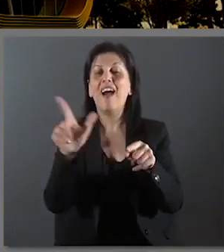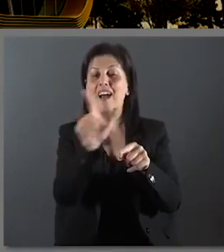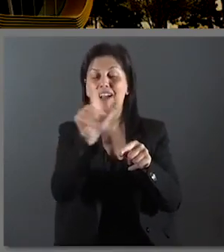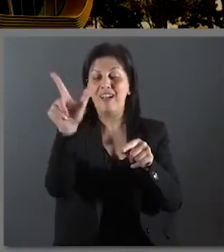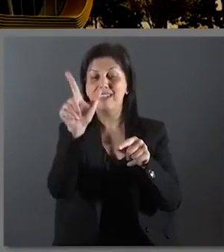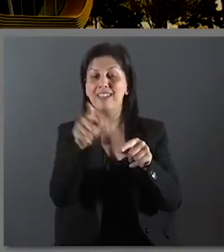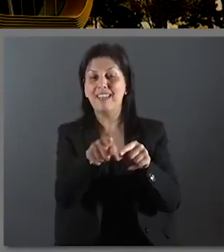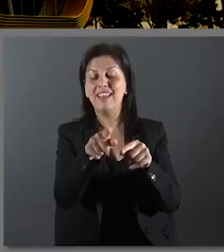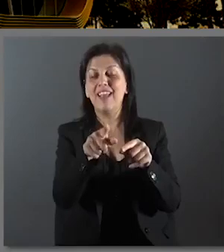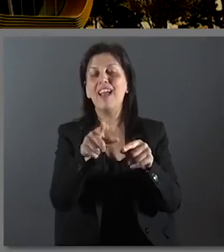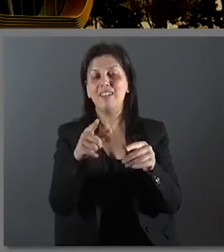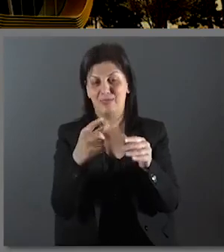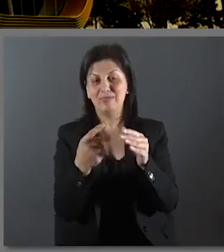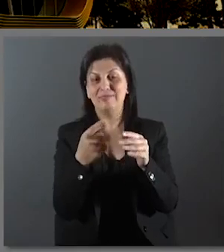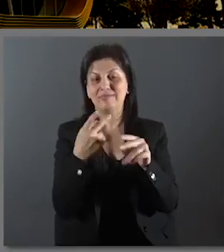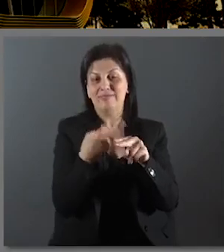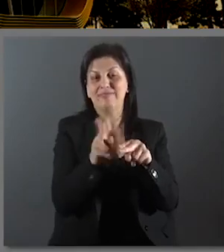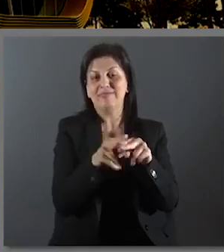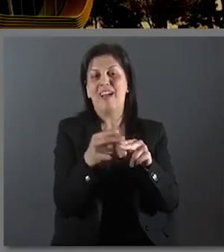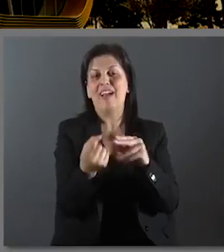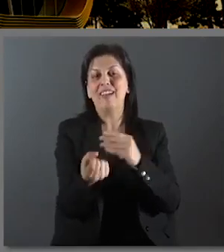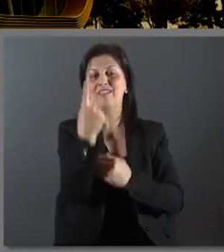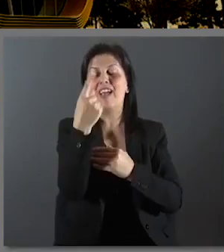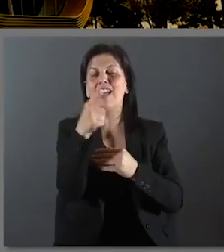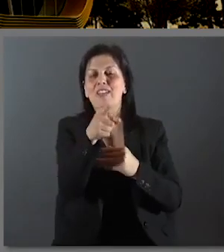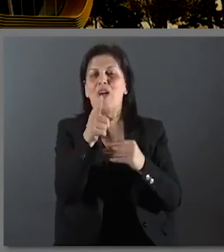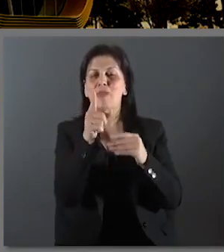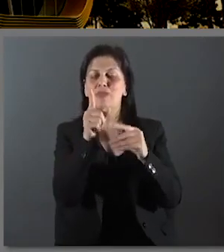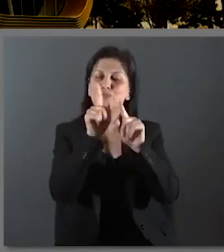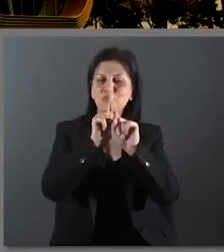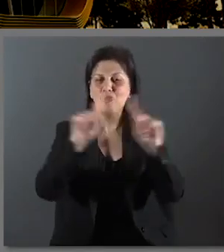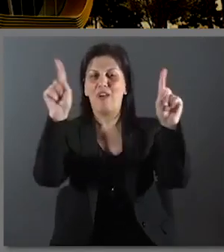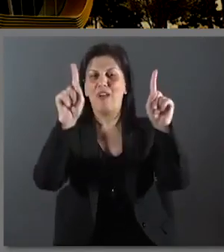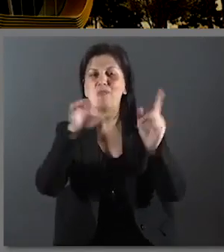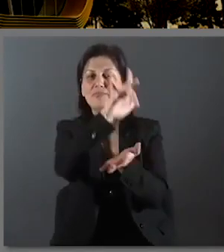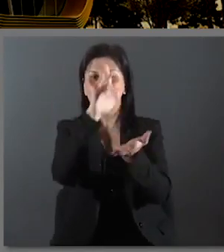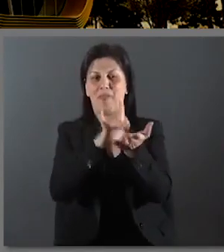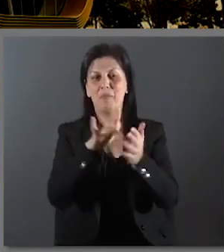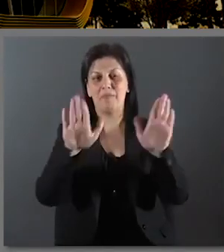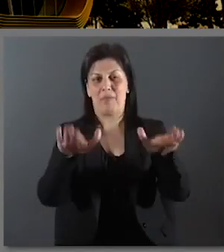Muzeyi şəhərimizin simvollarının birinə çevrilib.